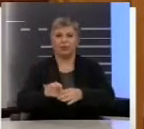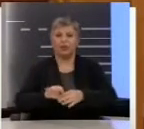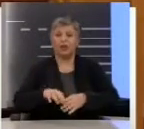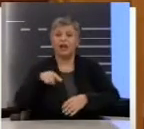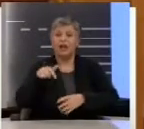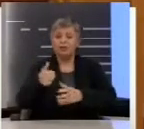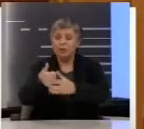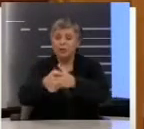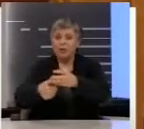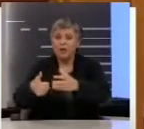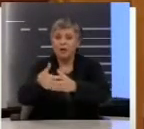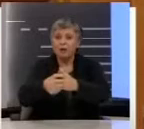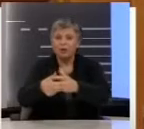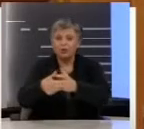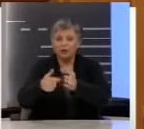μειονότητες